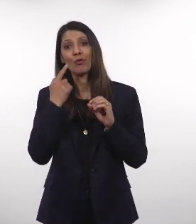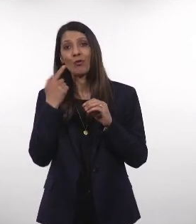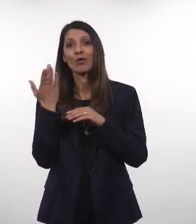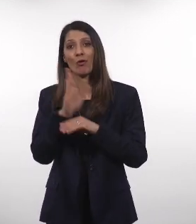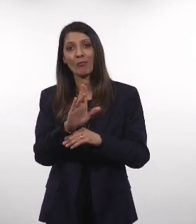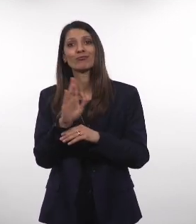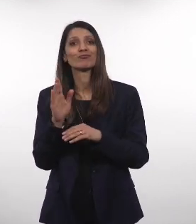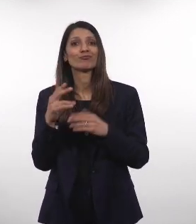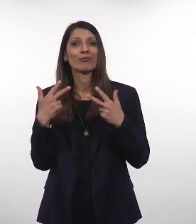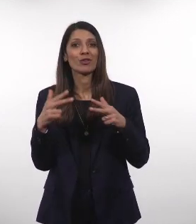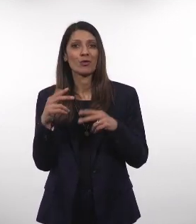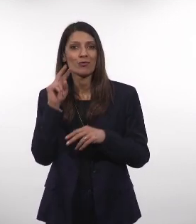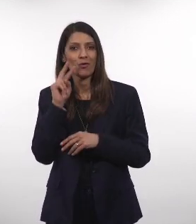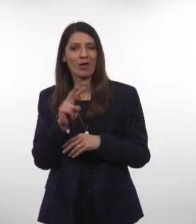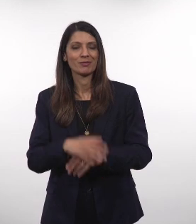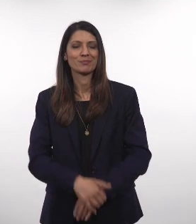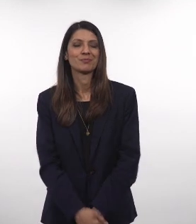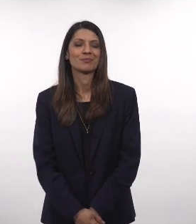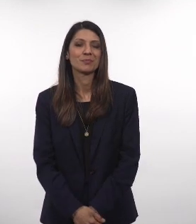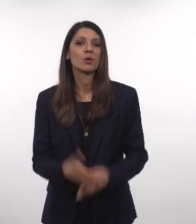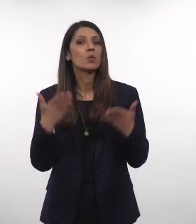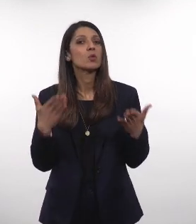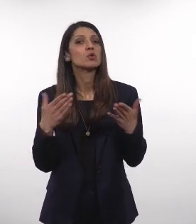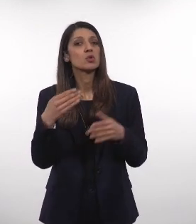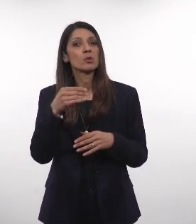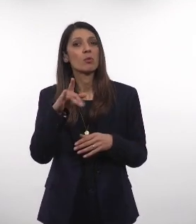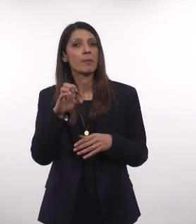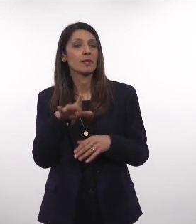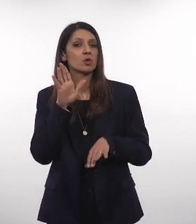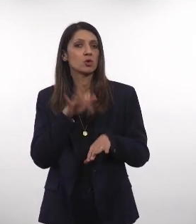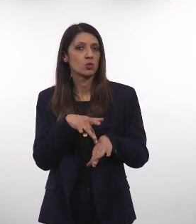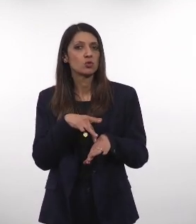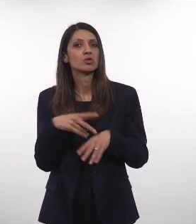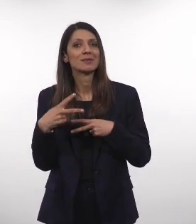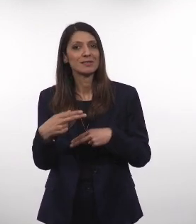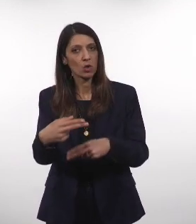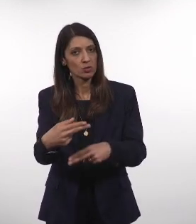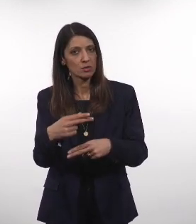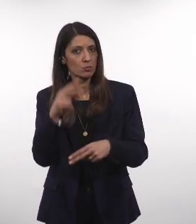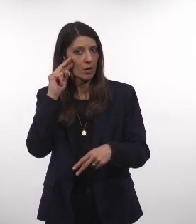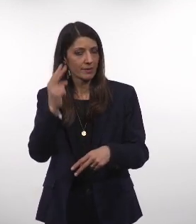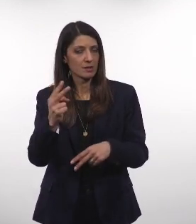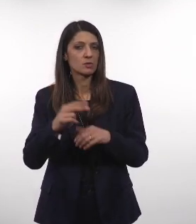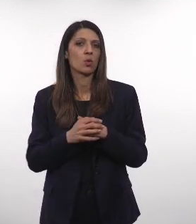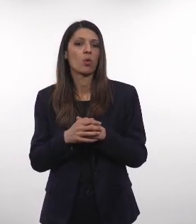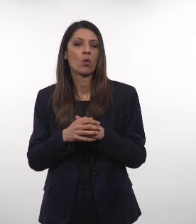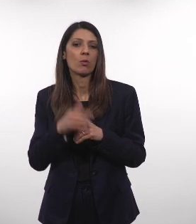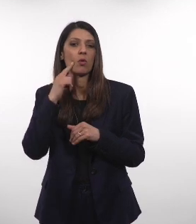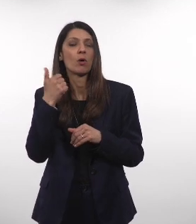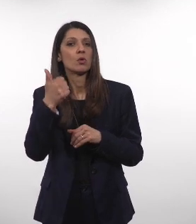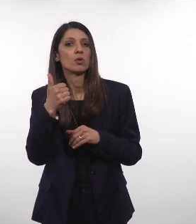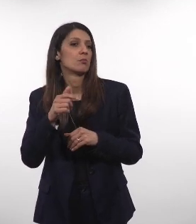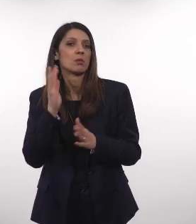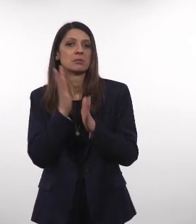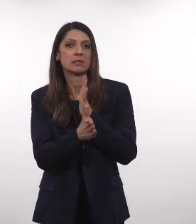vidéo. Aujourd'hui, on voit que Mohamed a déjà bénéficié de précédentes séances d'habituation, car il se dirige spontanément vers le